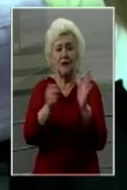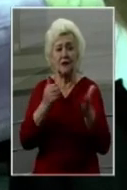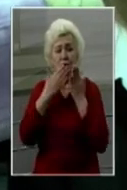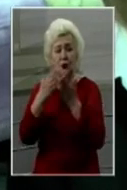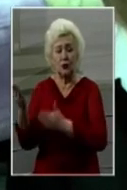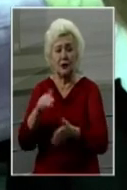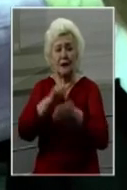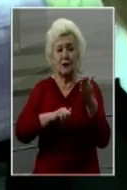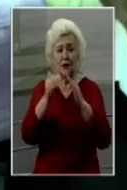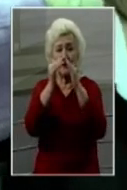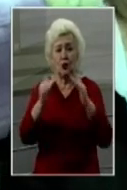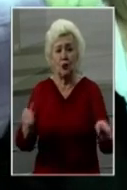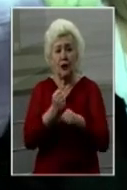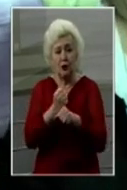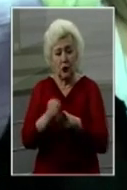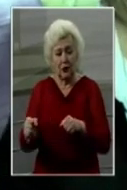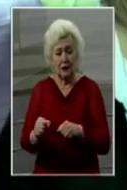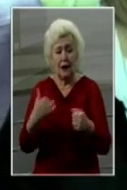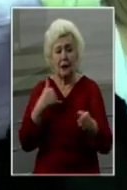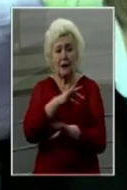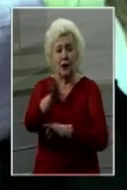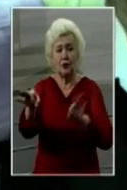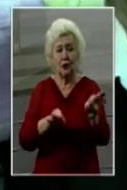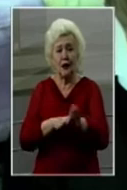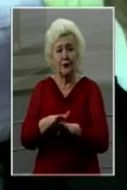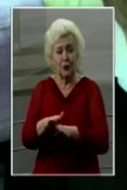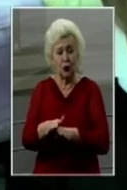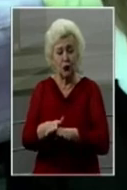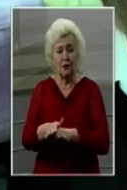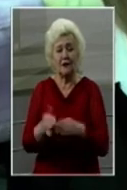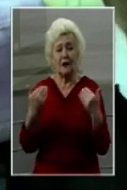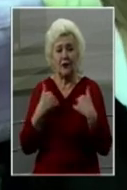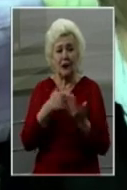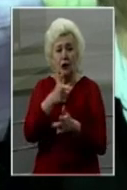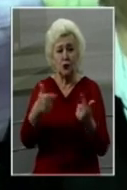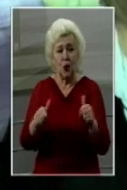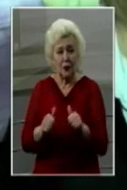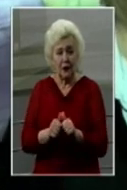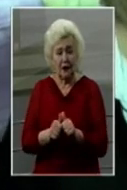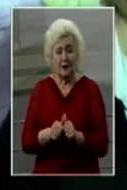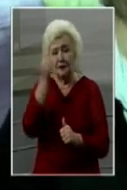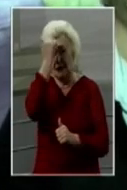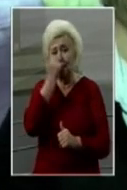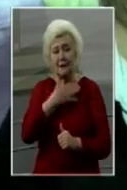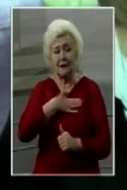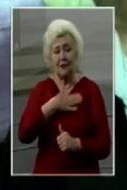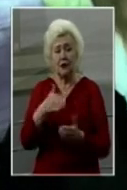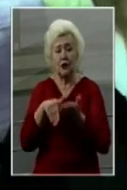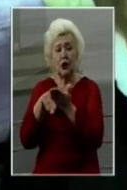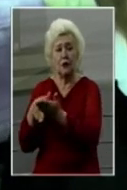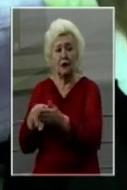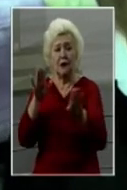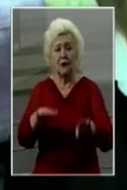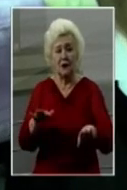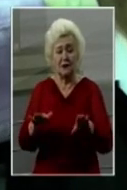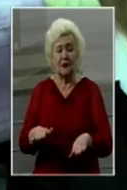звернень з приводу домашнього насильства. Наш проект виконується у нашому місті завдяки партнерам місцевим.